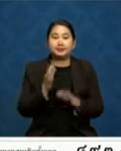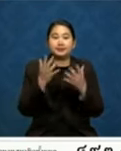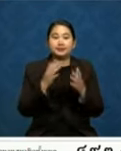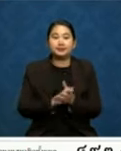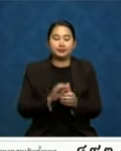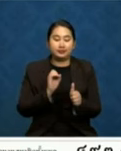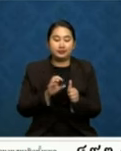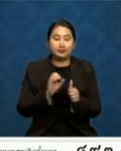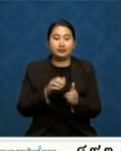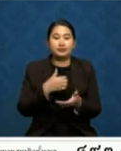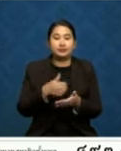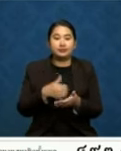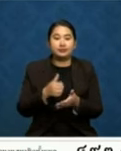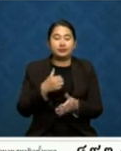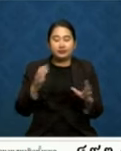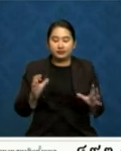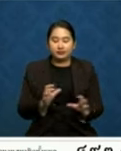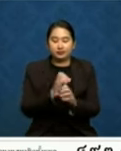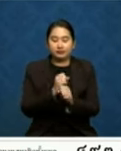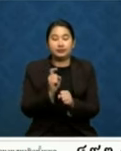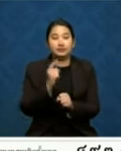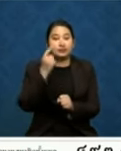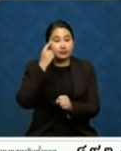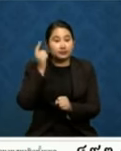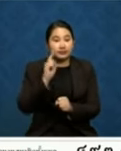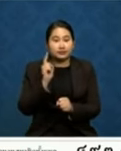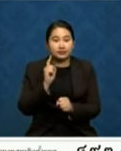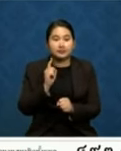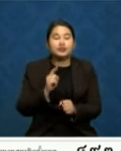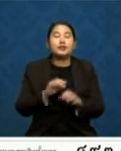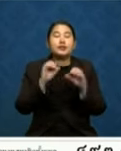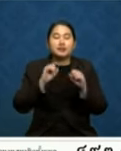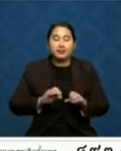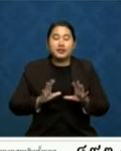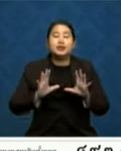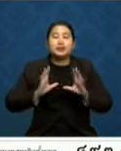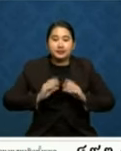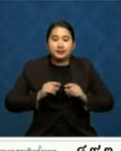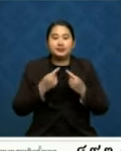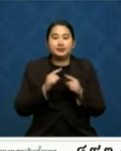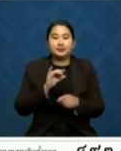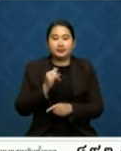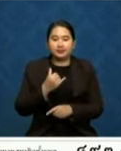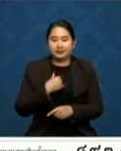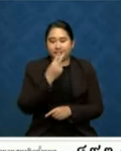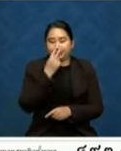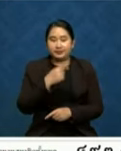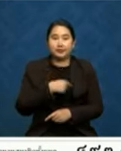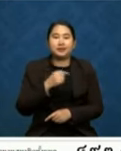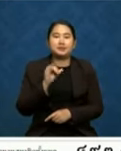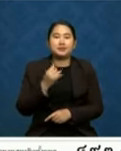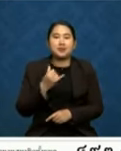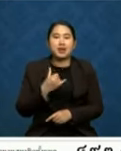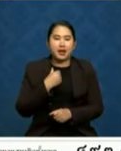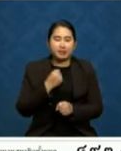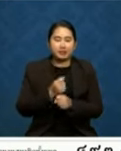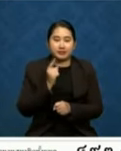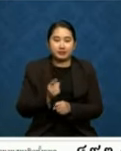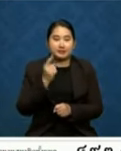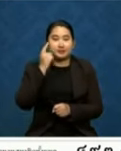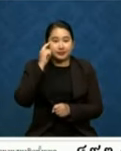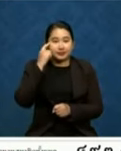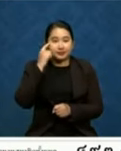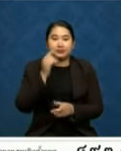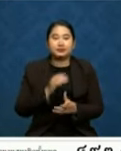นอในภาพรวมดิฉันก็คงจะให้ความเห็นชอบแม้นว่ามีบางประเด็นนะคะไม่อาจจะเชื่อมั่นได้ว่าจะเกิดขึ้นจริงหรือเปล่า